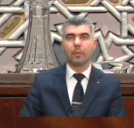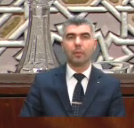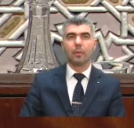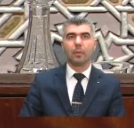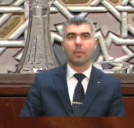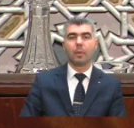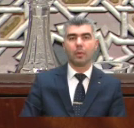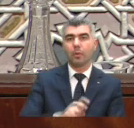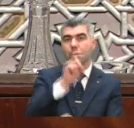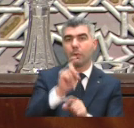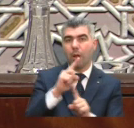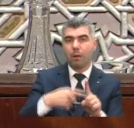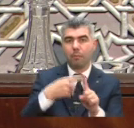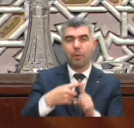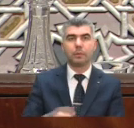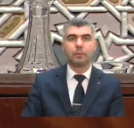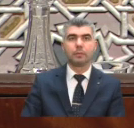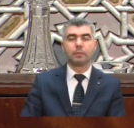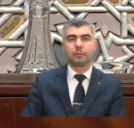تعقيب السيد النائب.